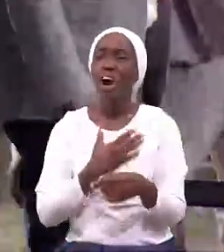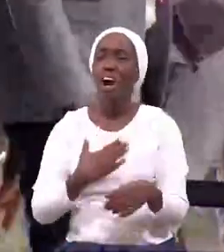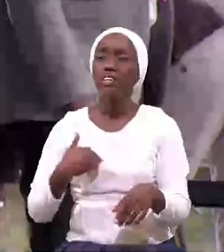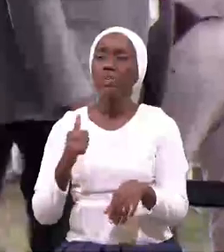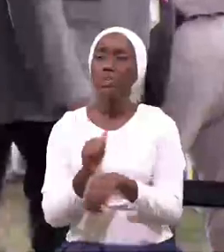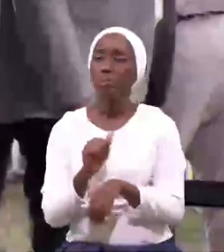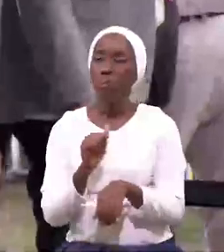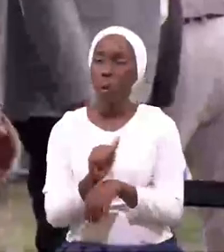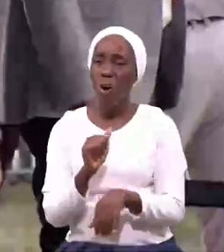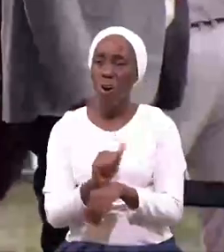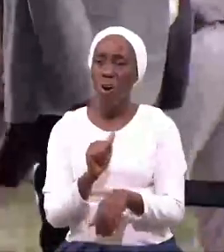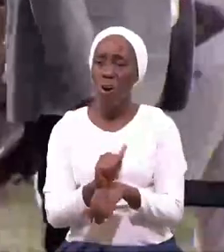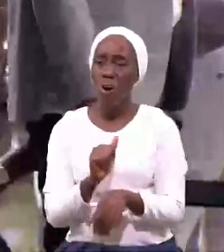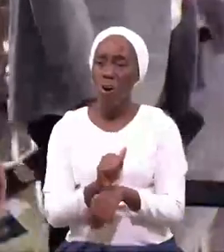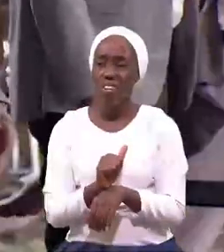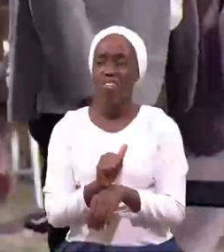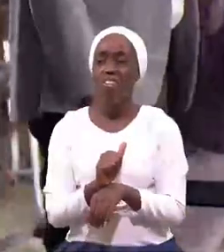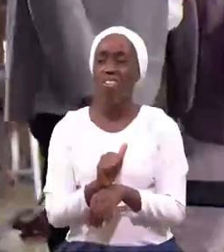Allez travailler.